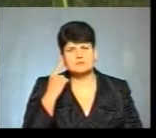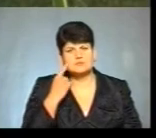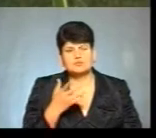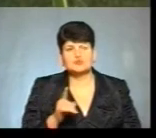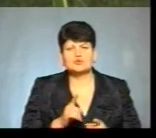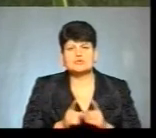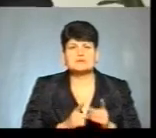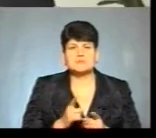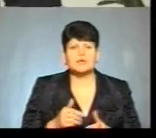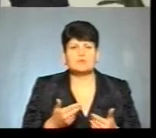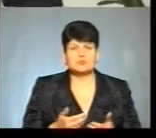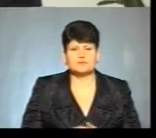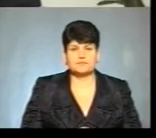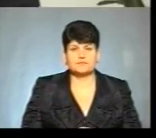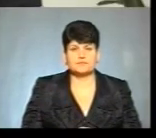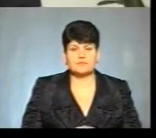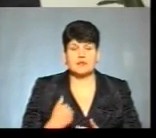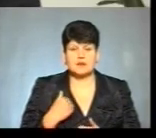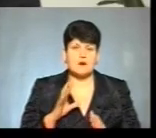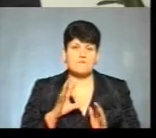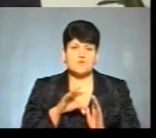змін, які пропонують? Я входжу в групу